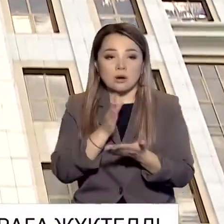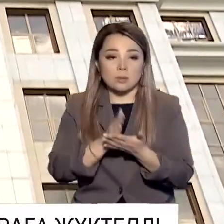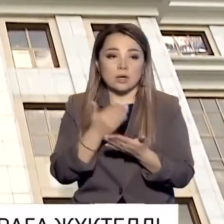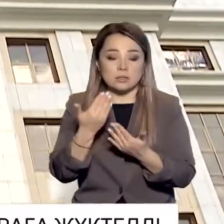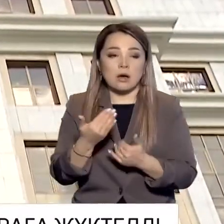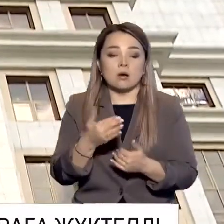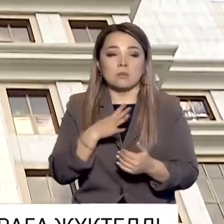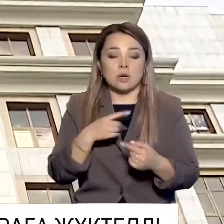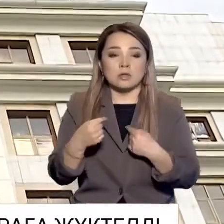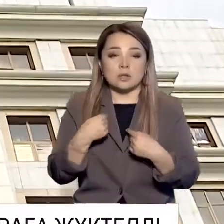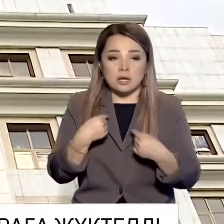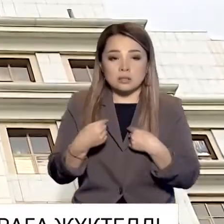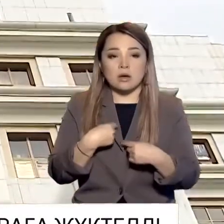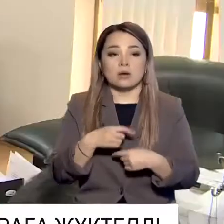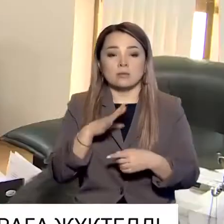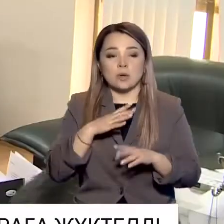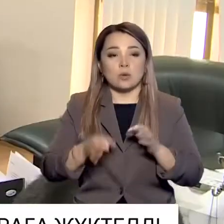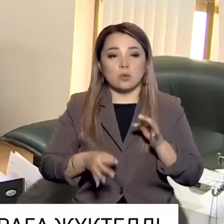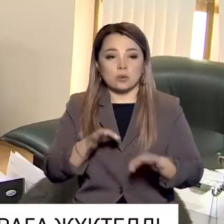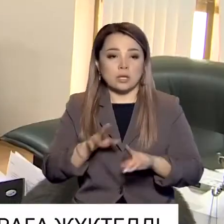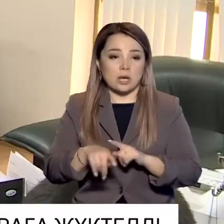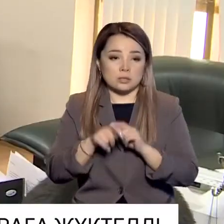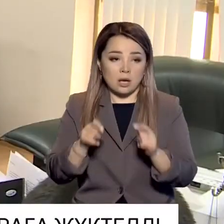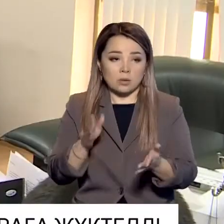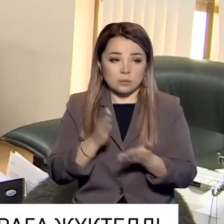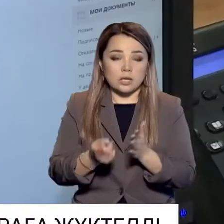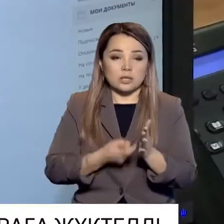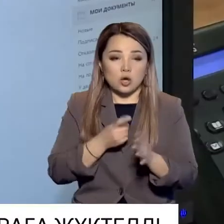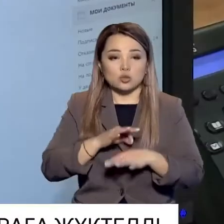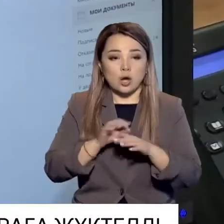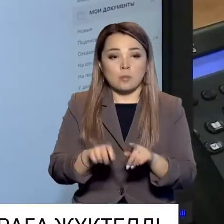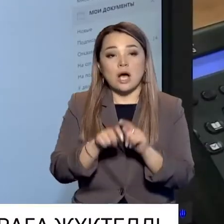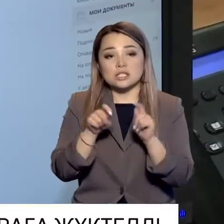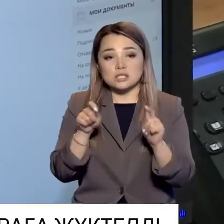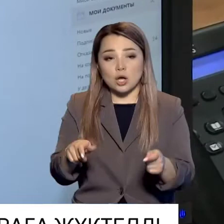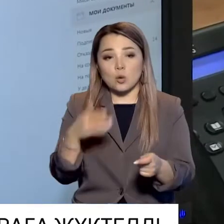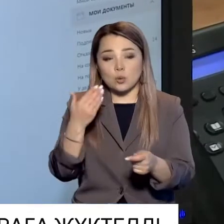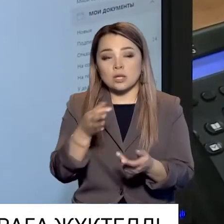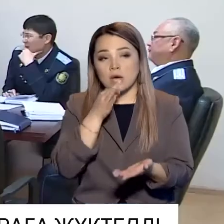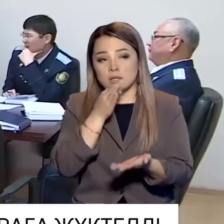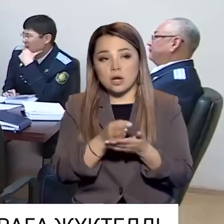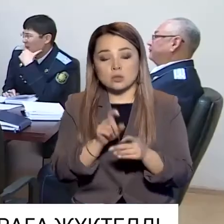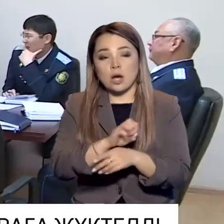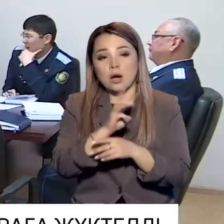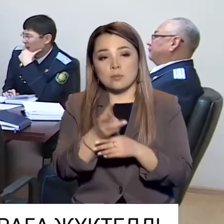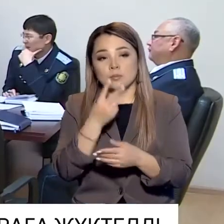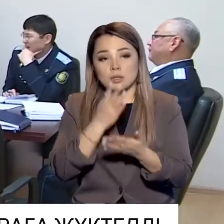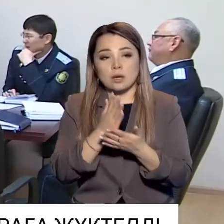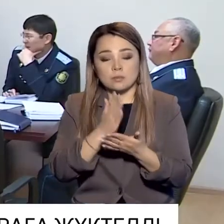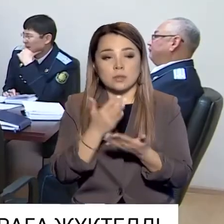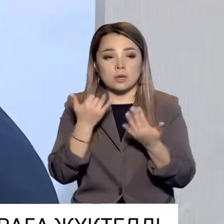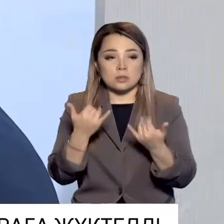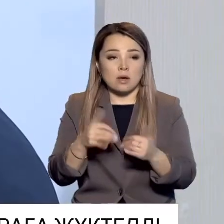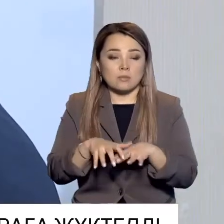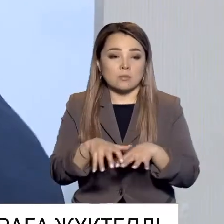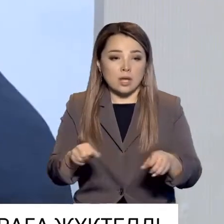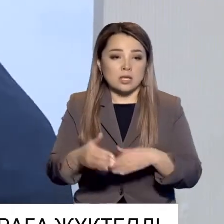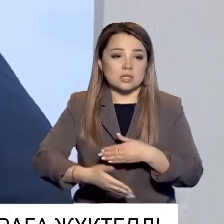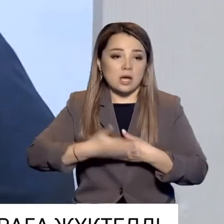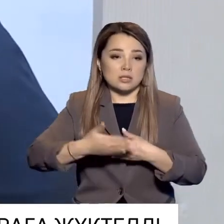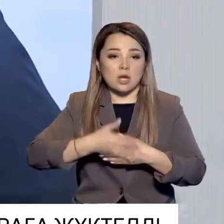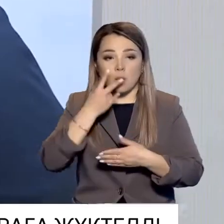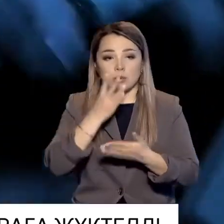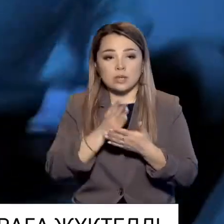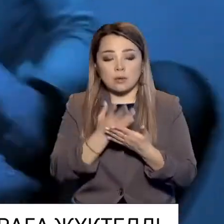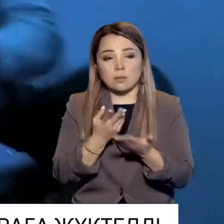Алғашқысы азаптауға байланысты қылмыстарды қарау. Бұл тәсіл тергеудегі ашықтық пен бейтараптықты қамтып, бассыздық үшін жаза кесілетінін